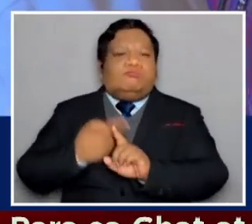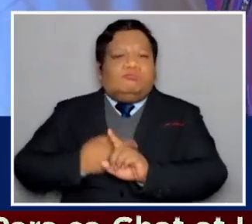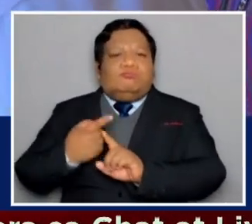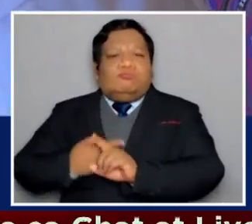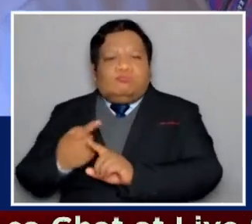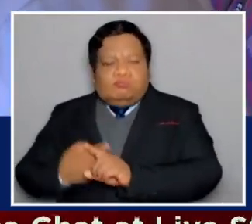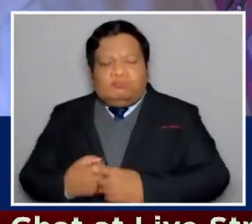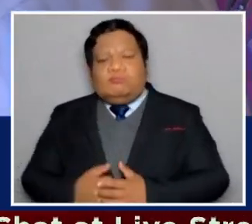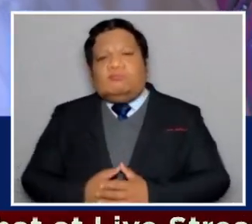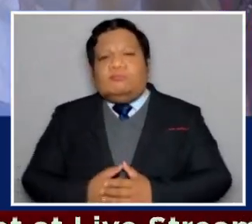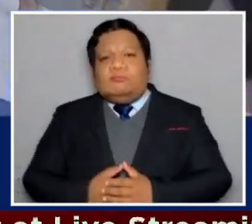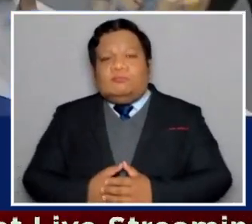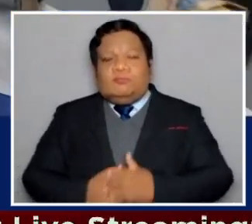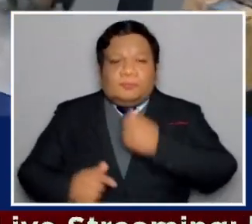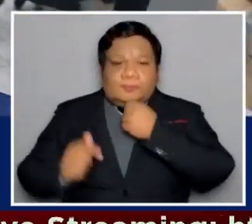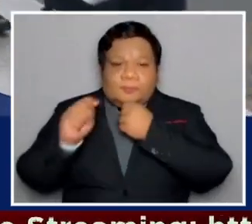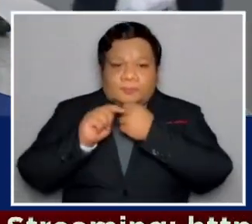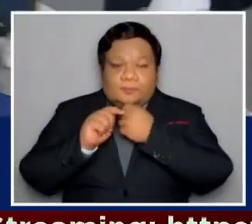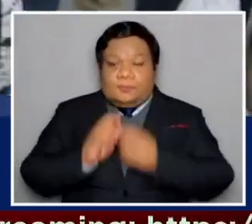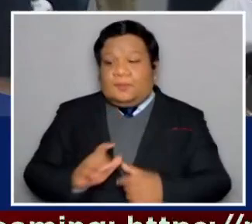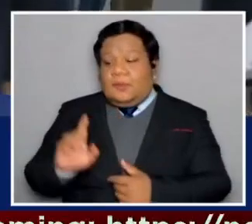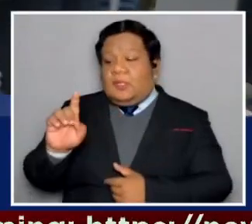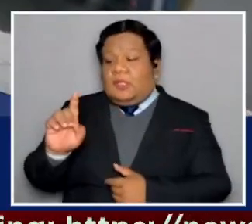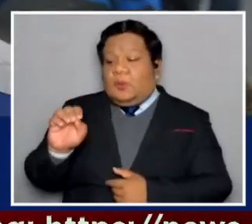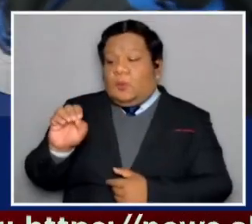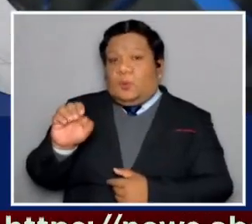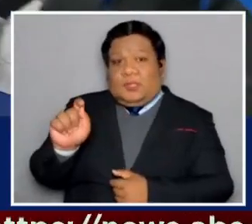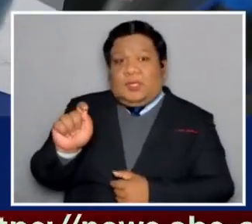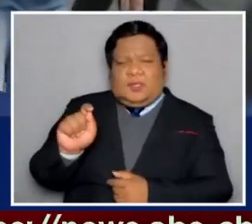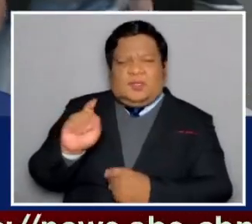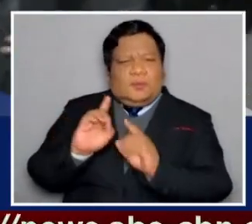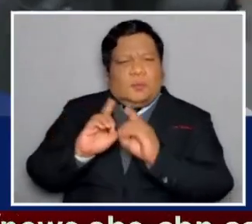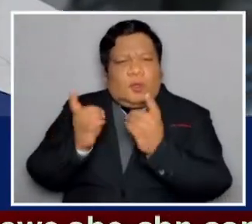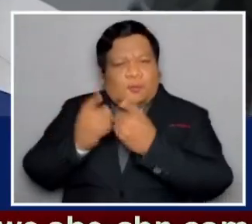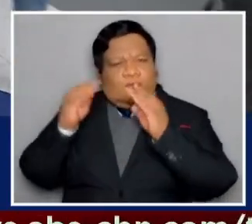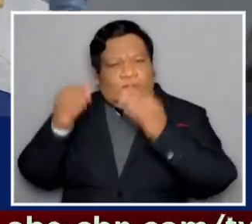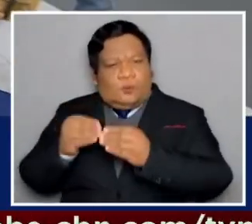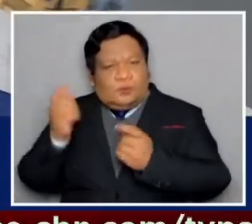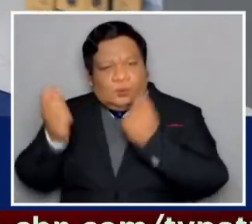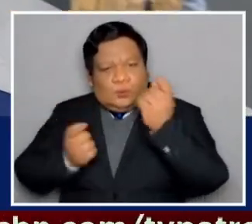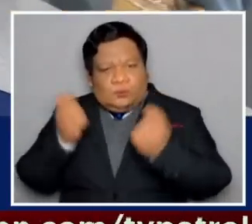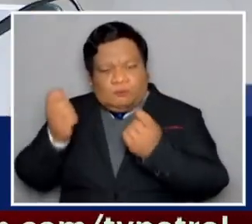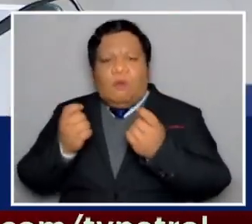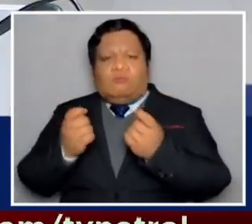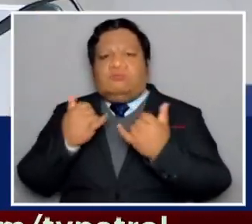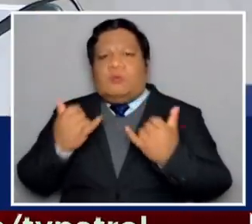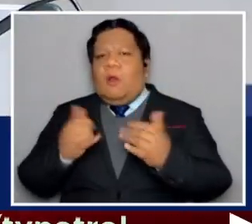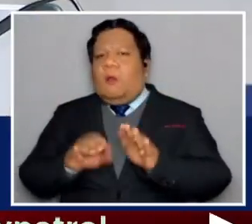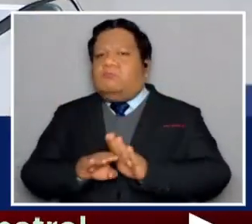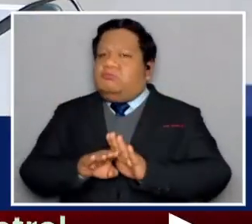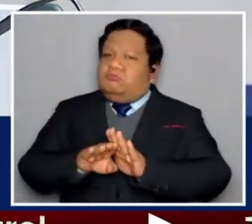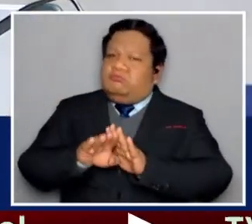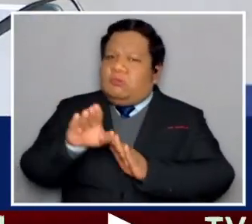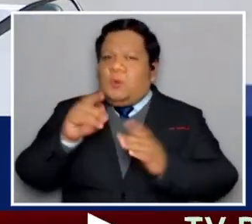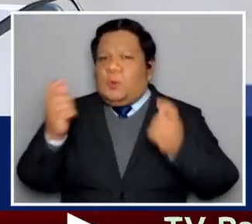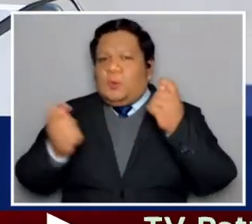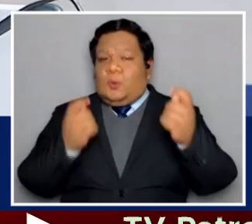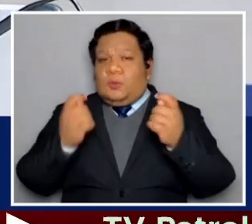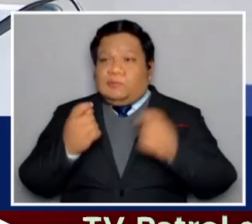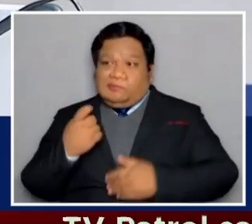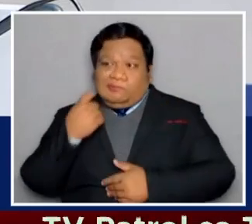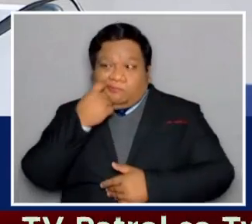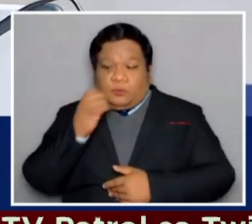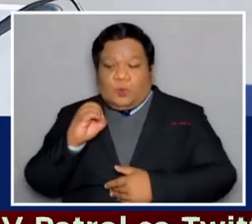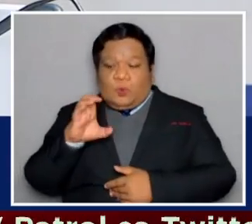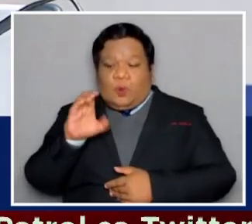Tourism, nagsisimula ng bumangon ang turismo sa bansa. As of October 20, nalagpasan na ang target